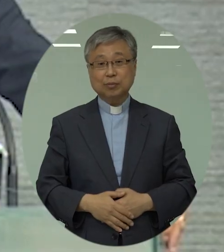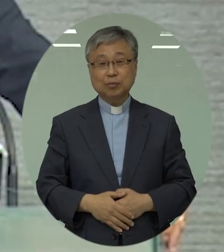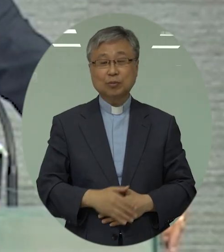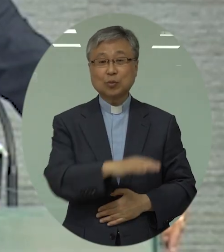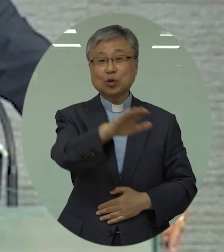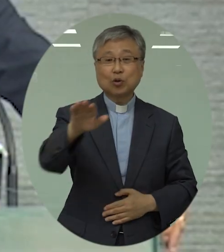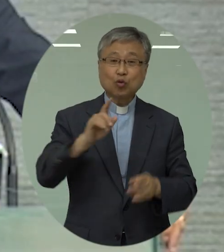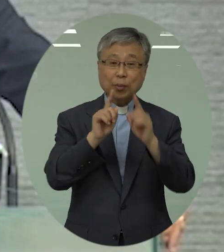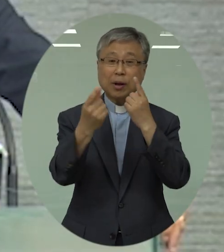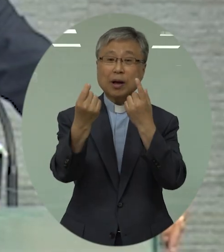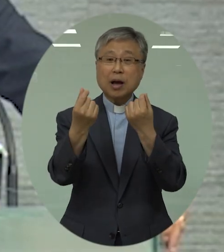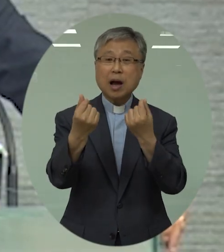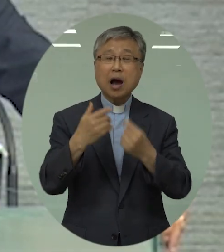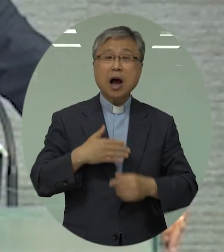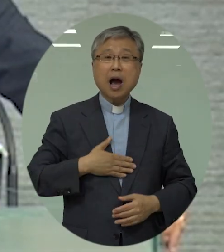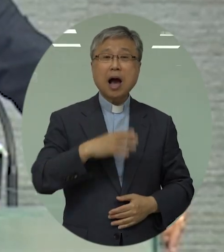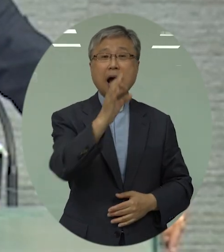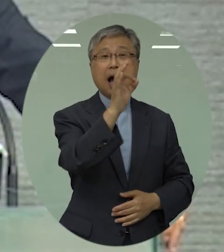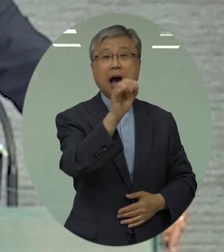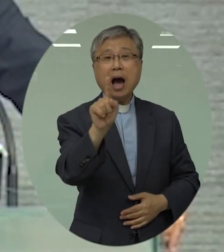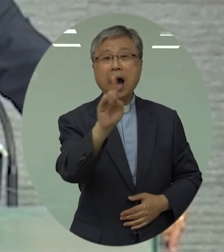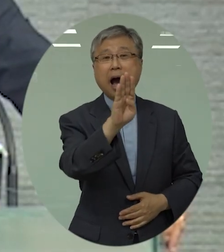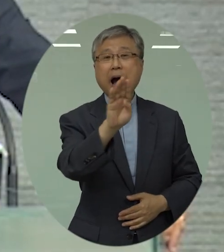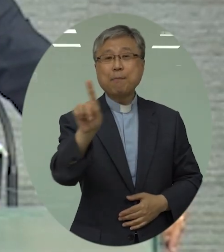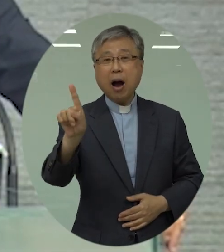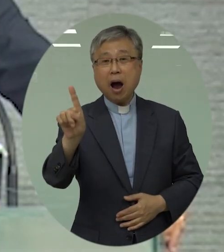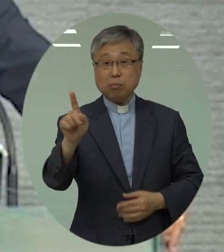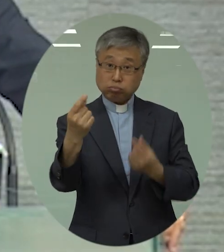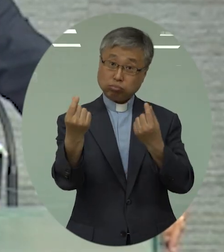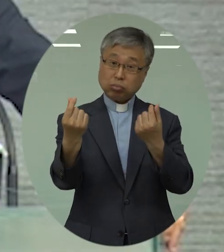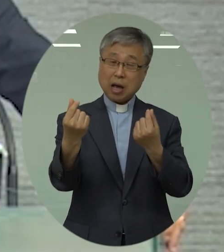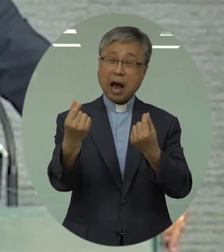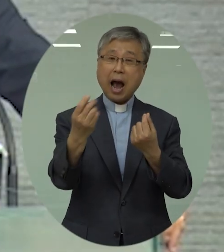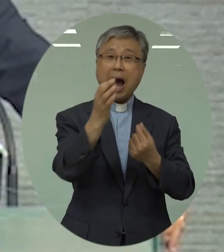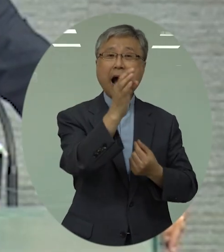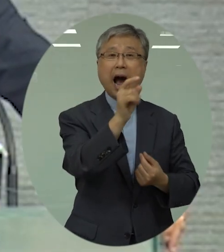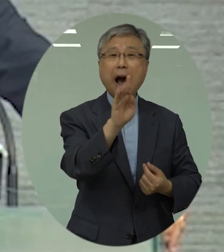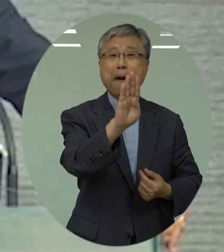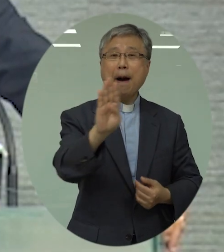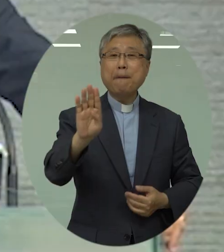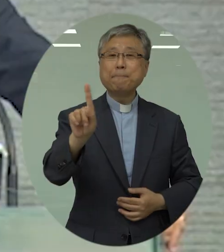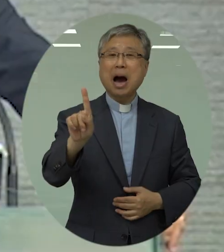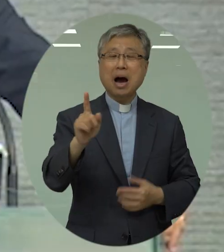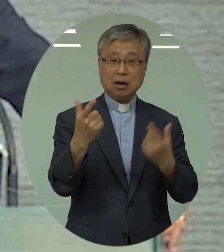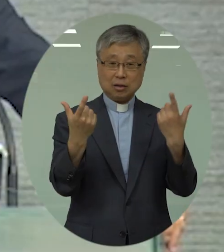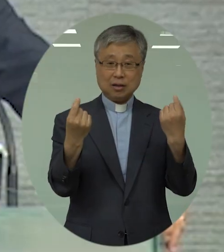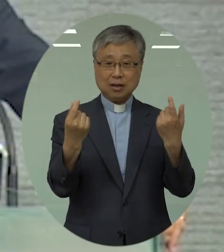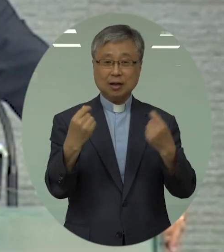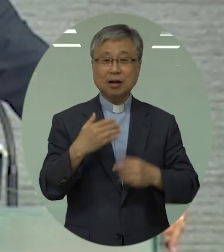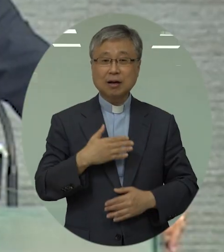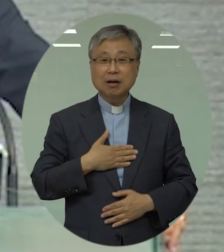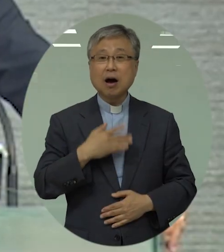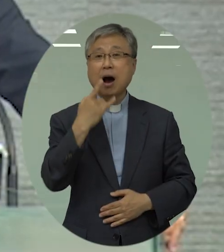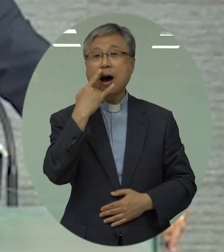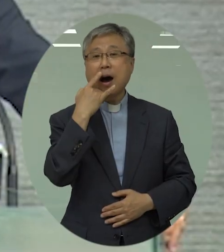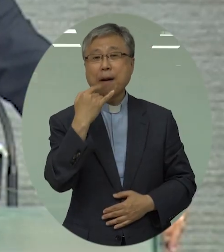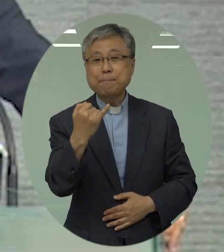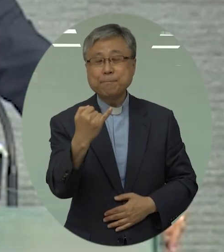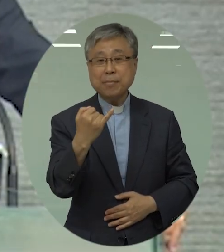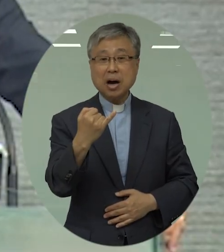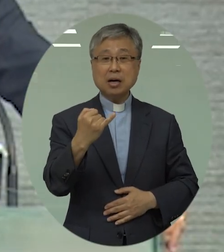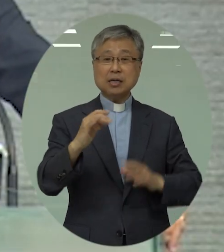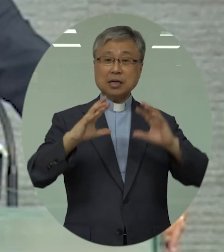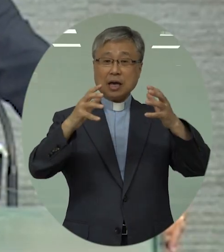이게 우리말하고 비슷해요. 아바예요, 아바. 아바. 아빠, 엄마. 우리하고 같아요. 아빠, 엄마.